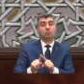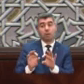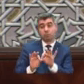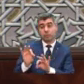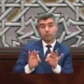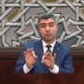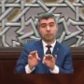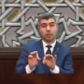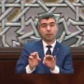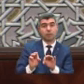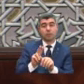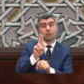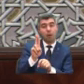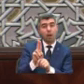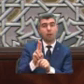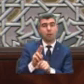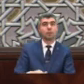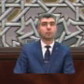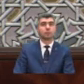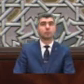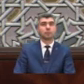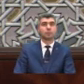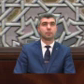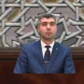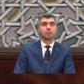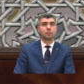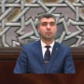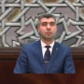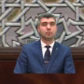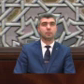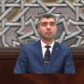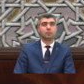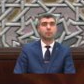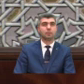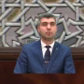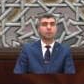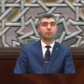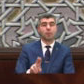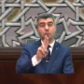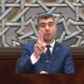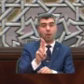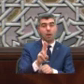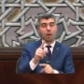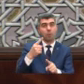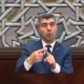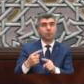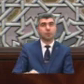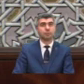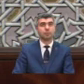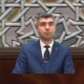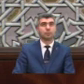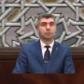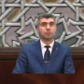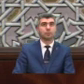النائب. إلا كان عندك شي حاجة قولها في تعقيب إضافي. هل هناك تعقيب إضافي فيما يخص السؤال؟ تفضل سيد